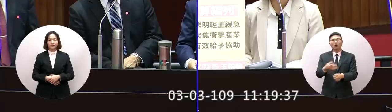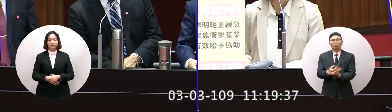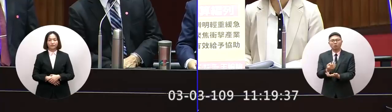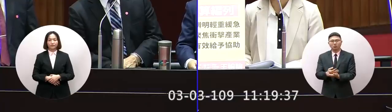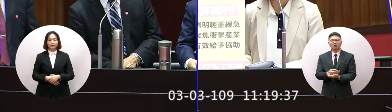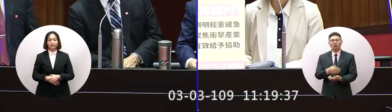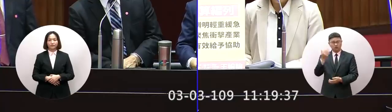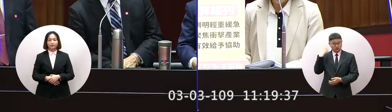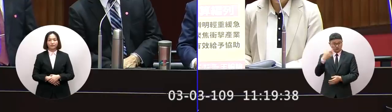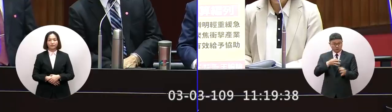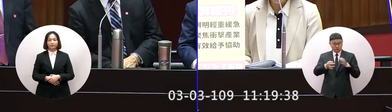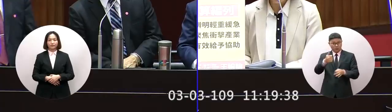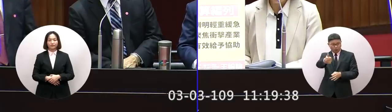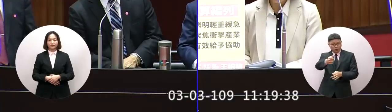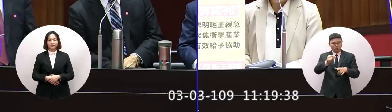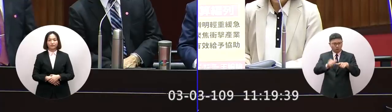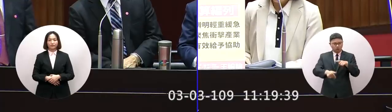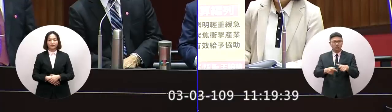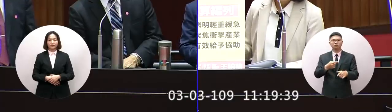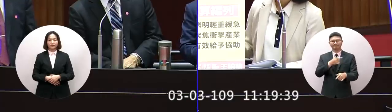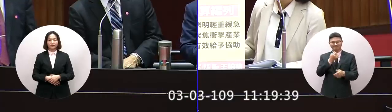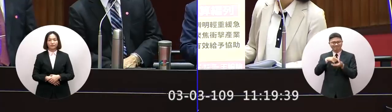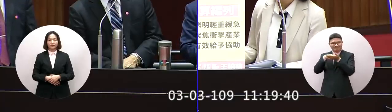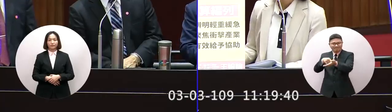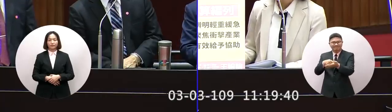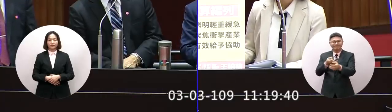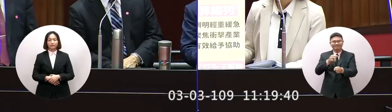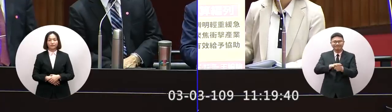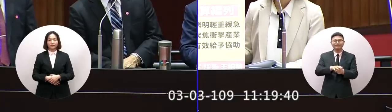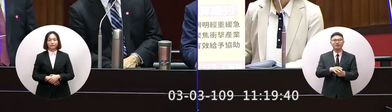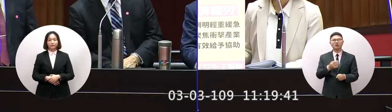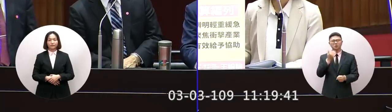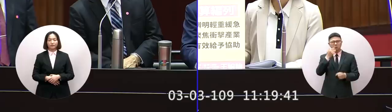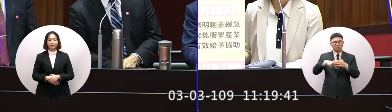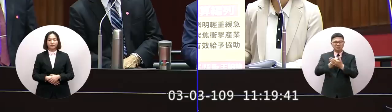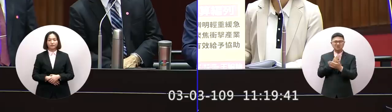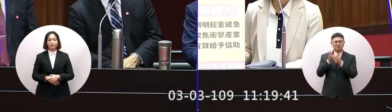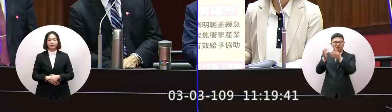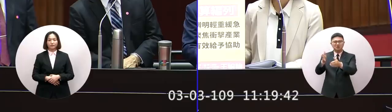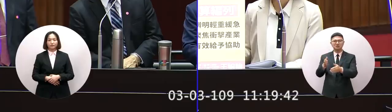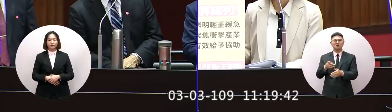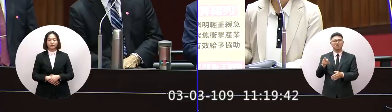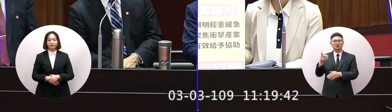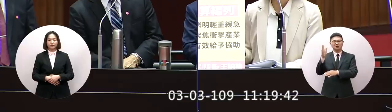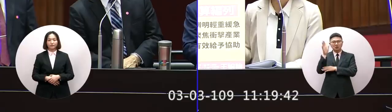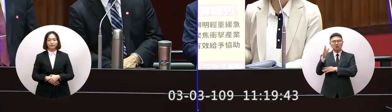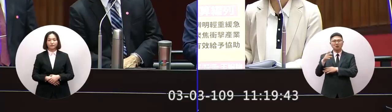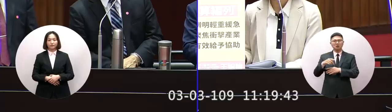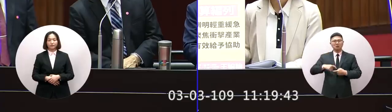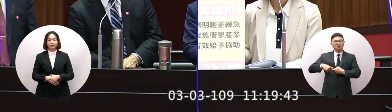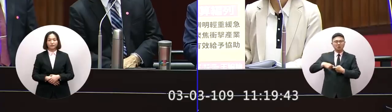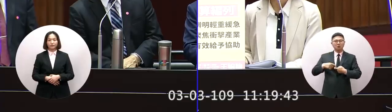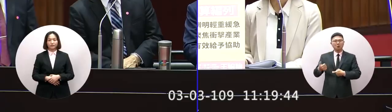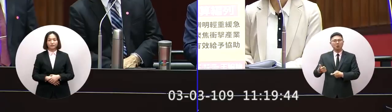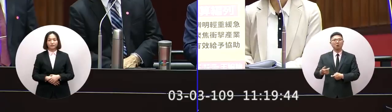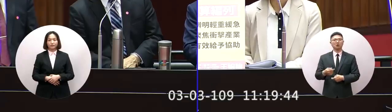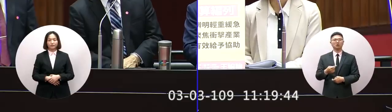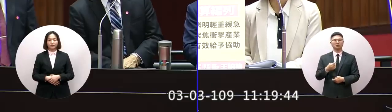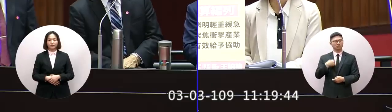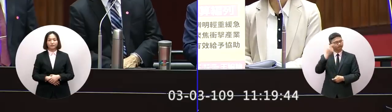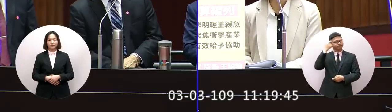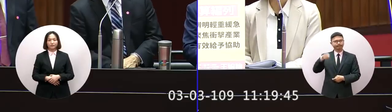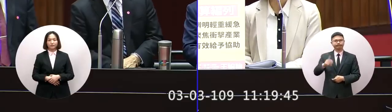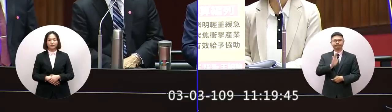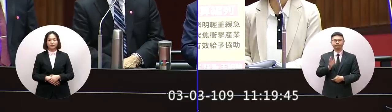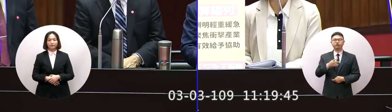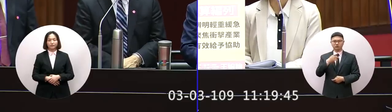企业能够来提供补助，而不是因为政商关系良好所有的产业都可以补助，我们是真正希望这些钱运用到能够真